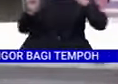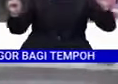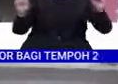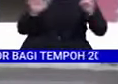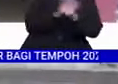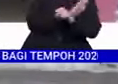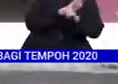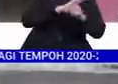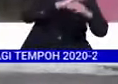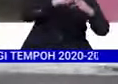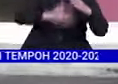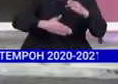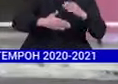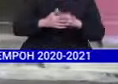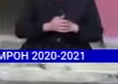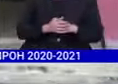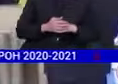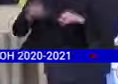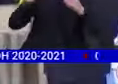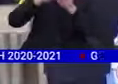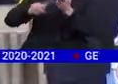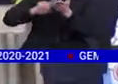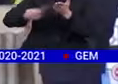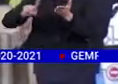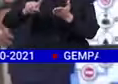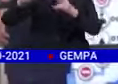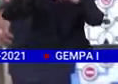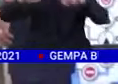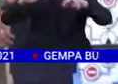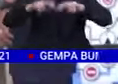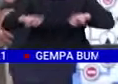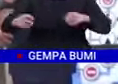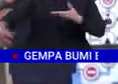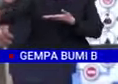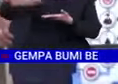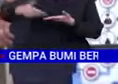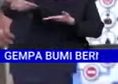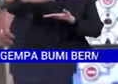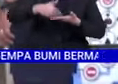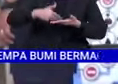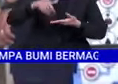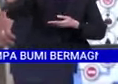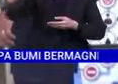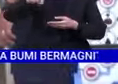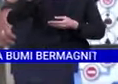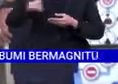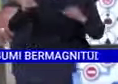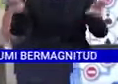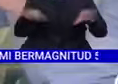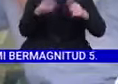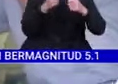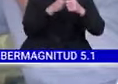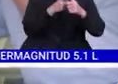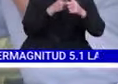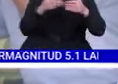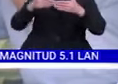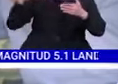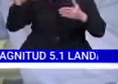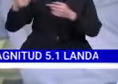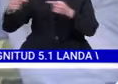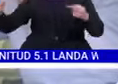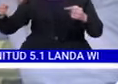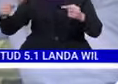penuh selesai dilakukan penelitian menyeluruh mengambil kiri pandangan pelbagai pihak perlu dilaksanakan terlebih dahulu sebelum